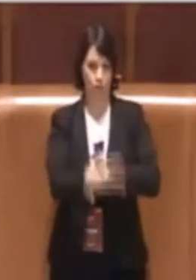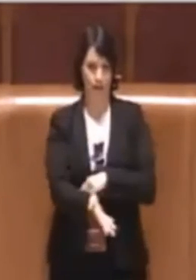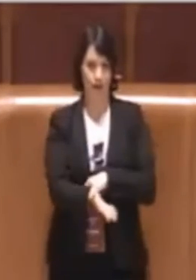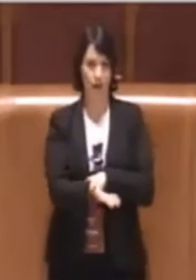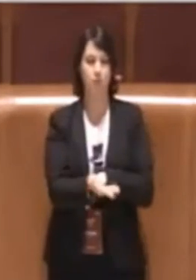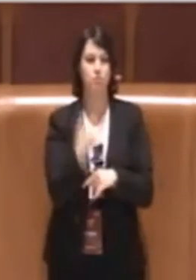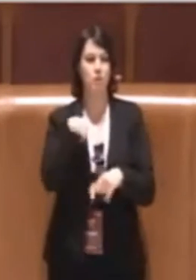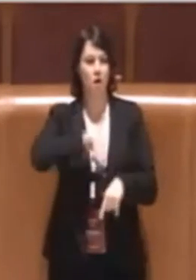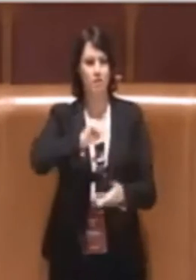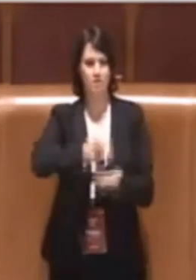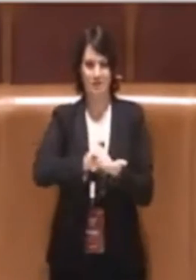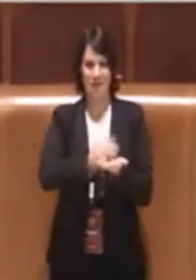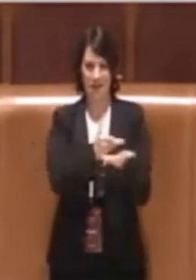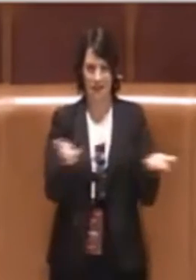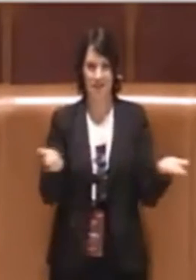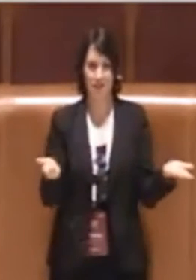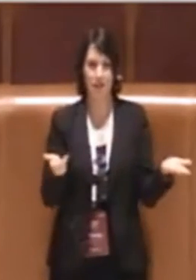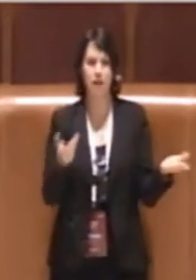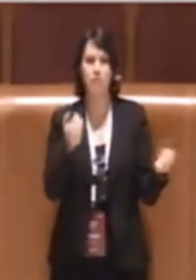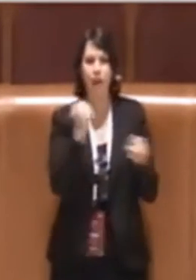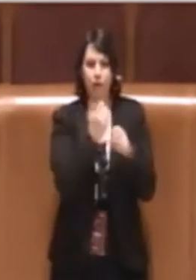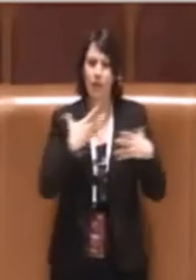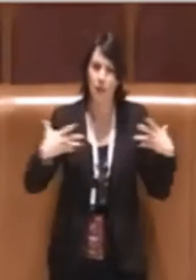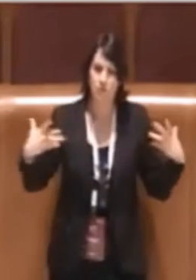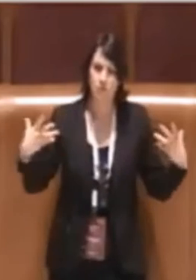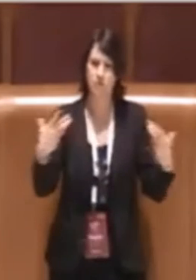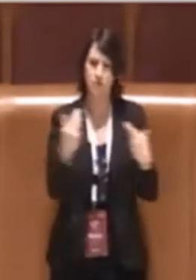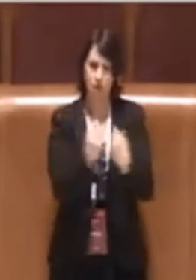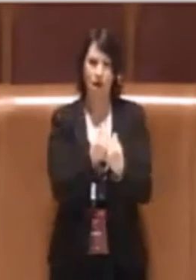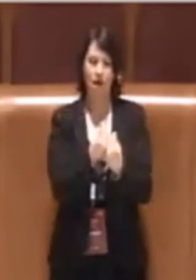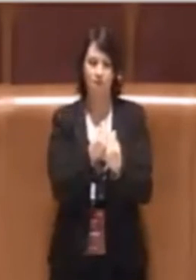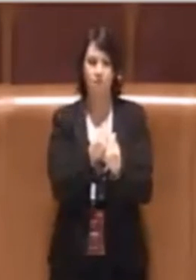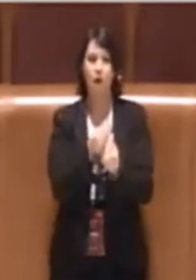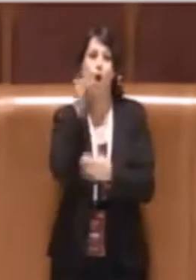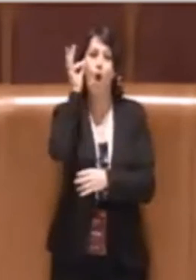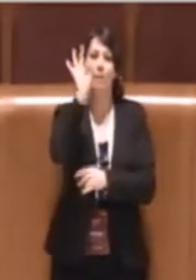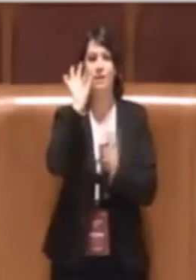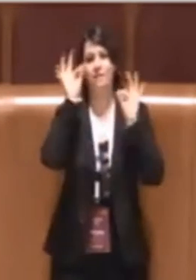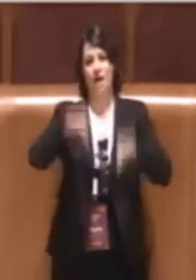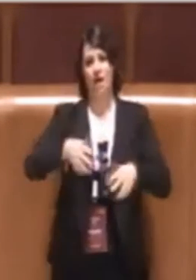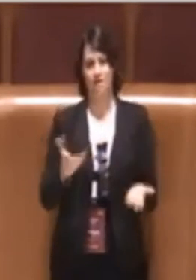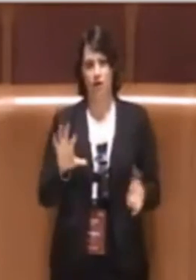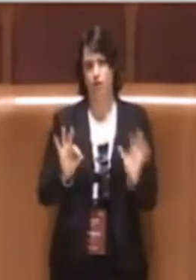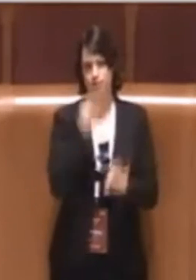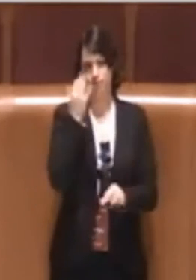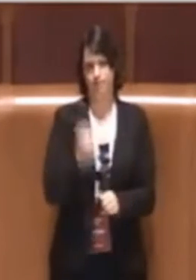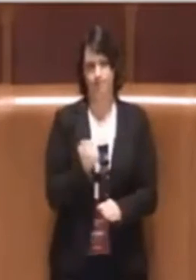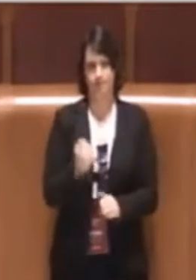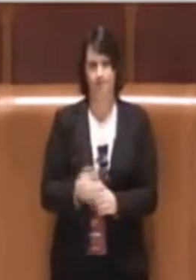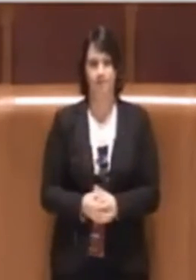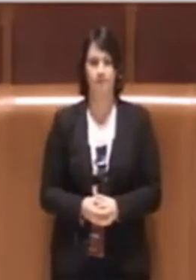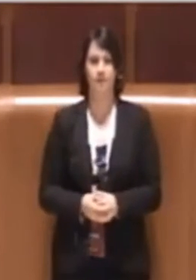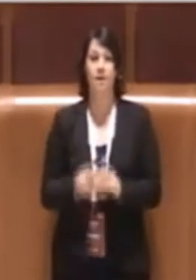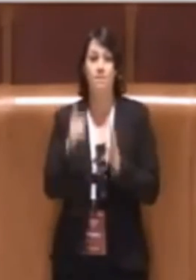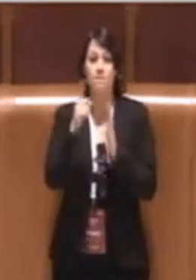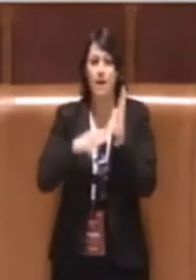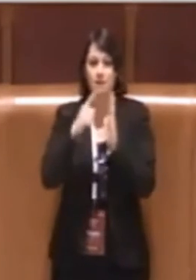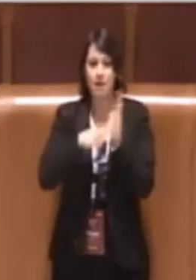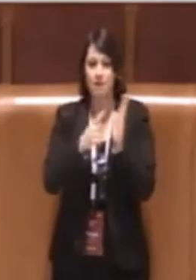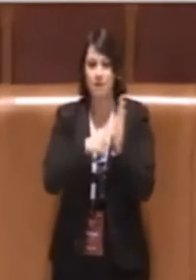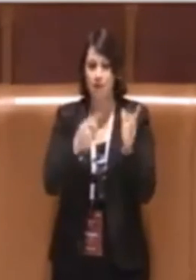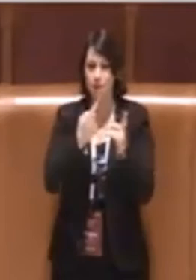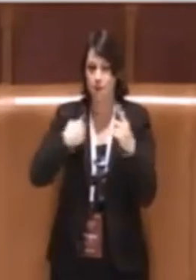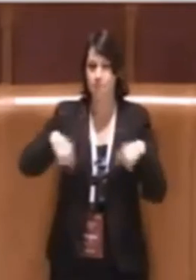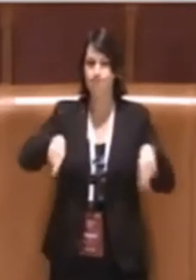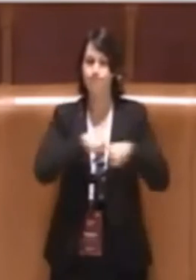una soddisfazione dell'obiettivo raggiunto, abbiamo concordato anche in questi lunghi mesi alcuni